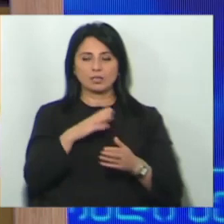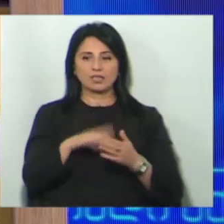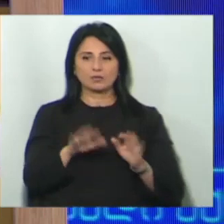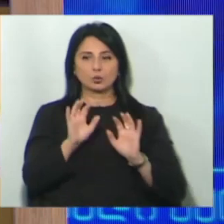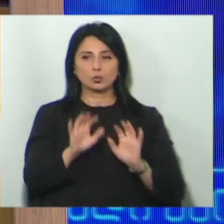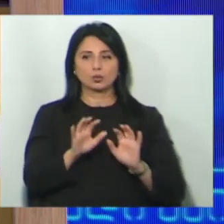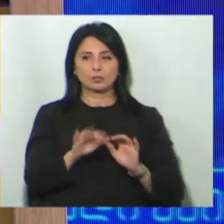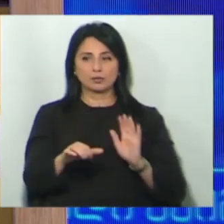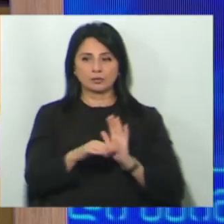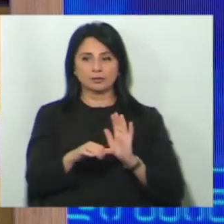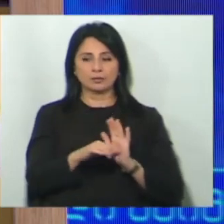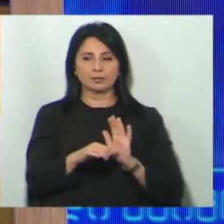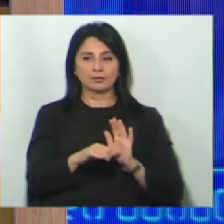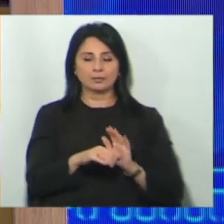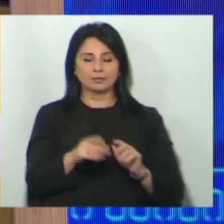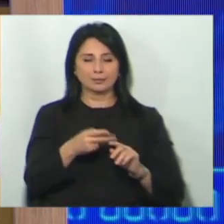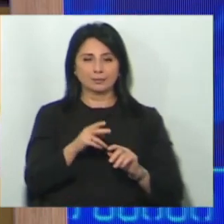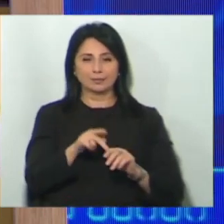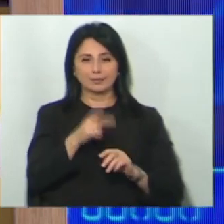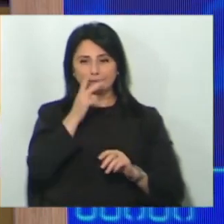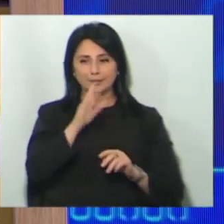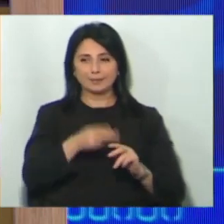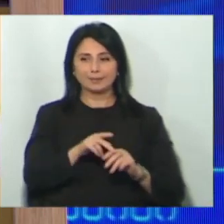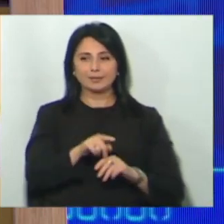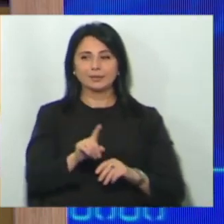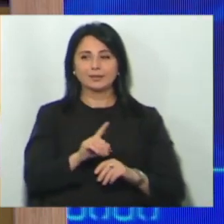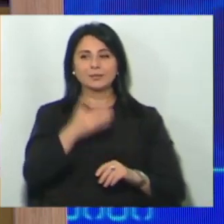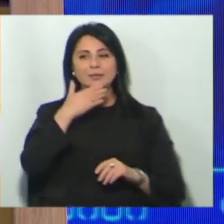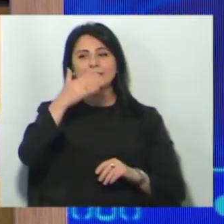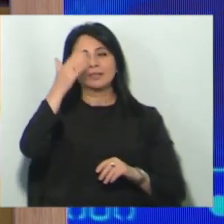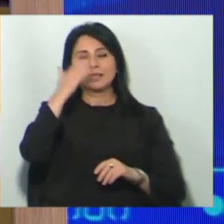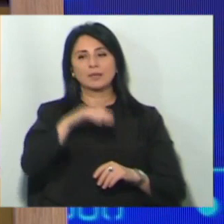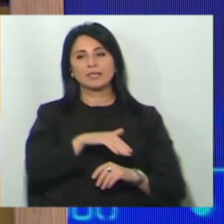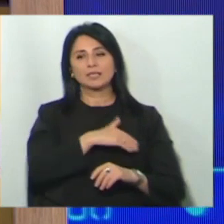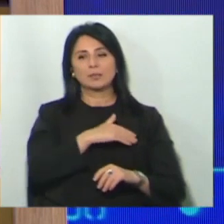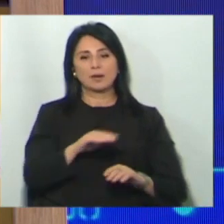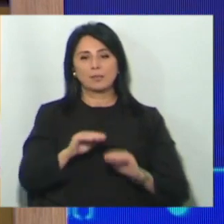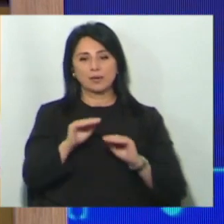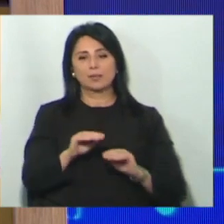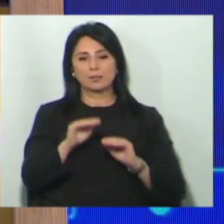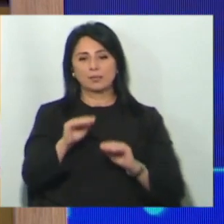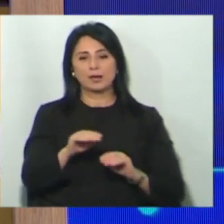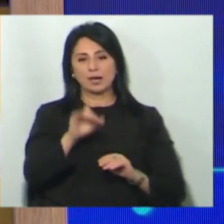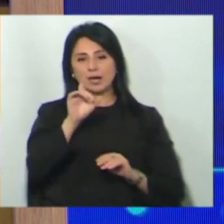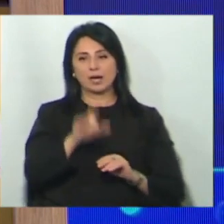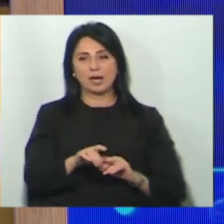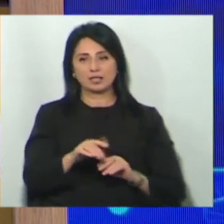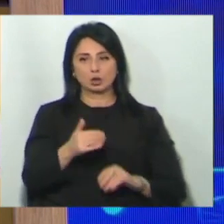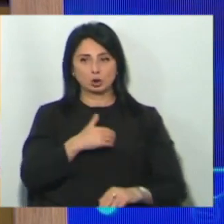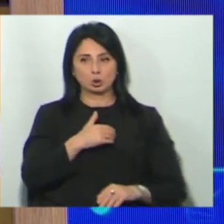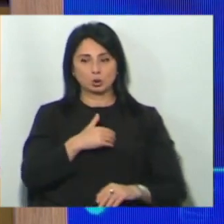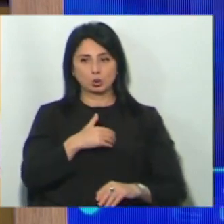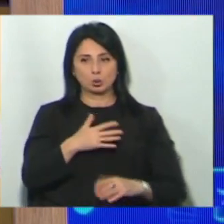უსაფრთხოების უზრუნველყოფაში გვეხმარება და მიუხედავად იმისა რომ ზაფხულის ტემპერატურის მატებასთან ერთად ადამიანის